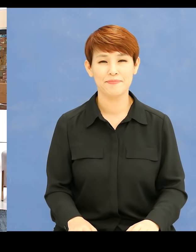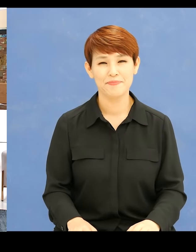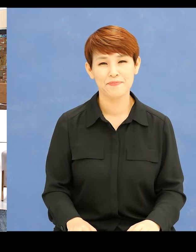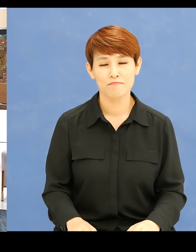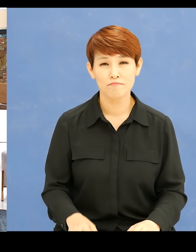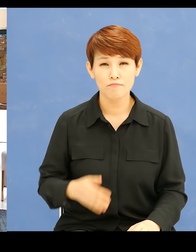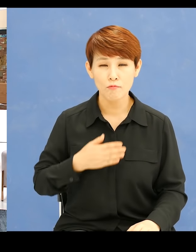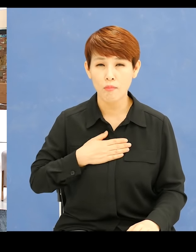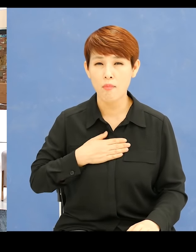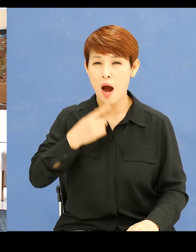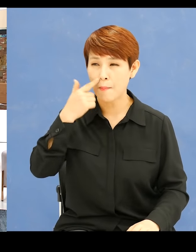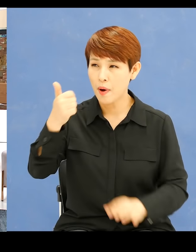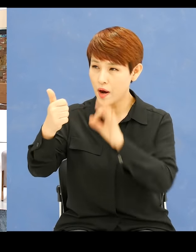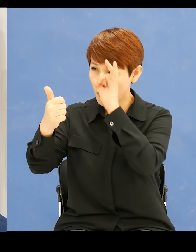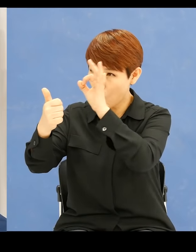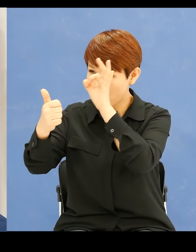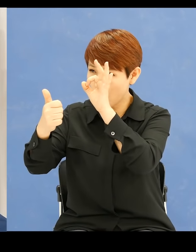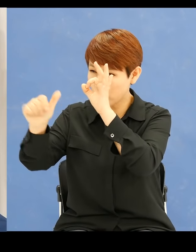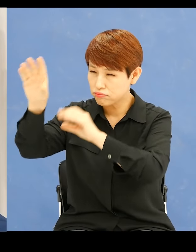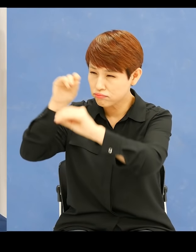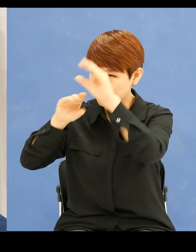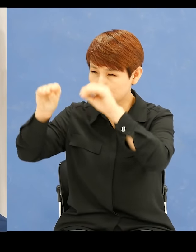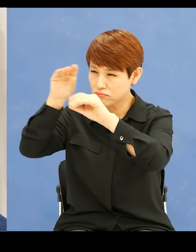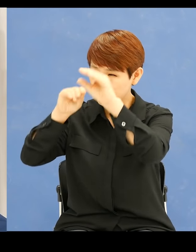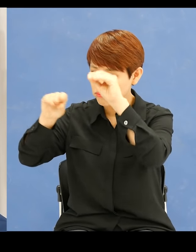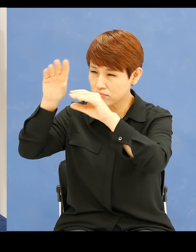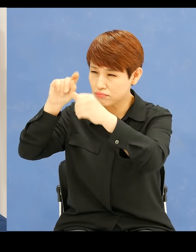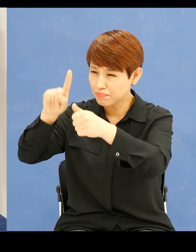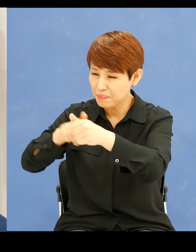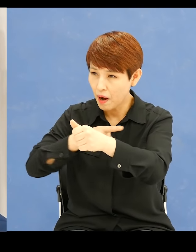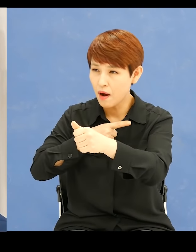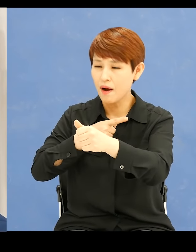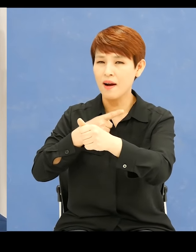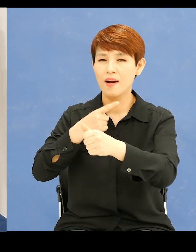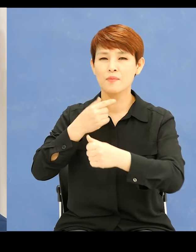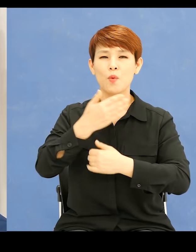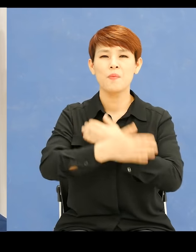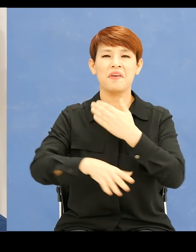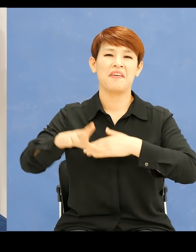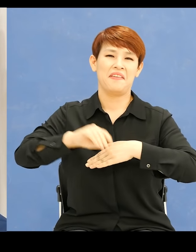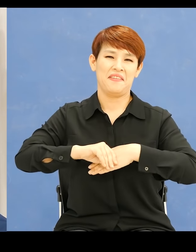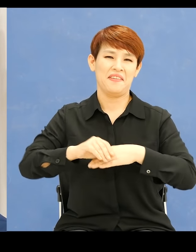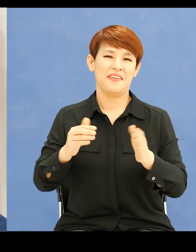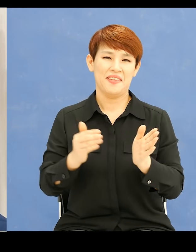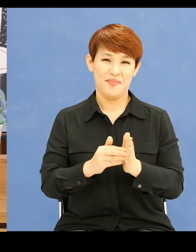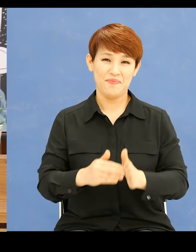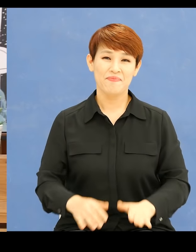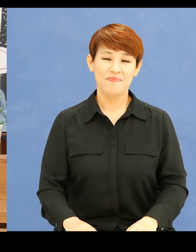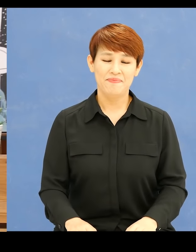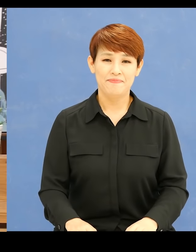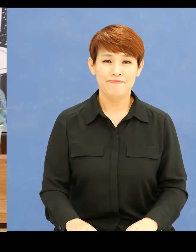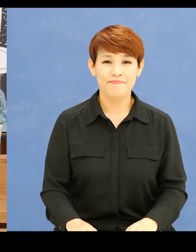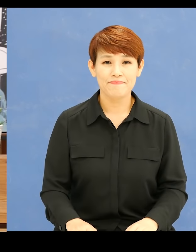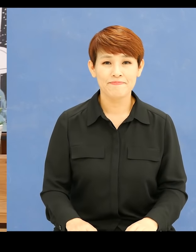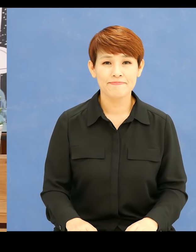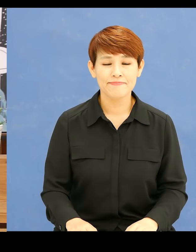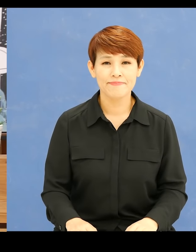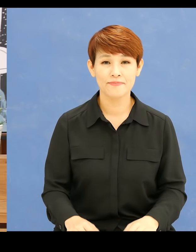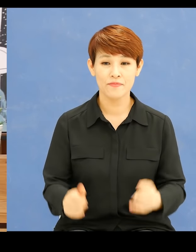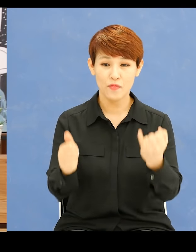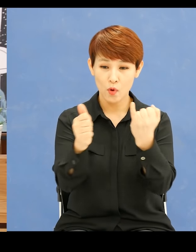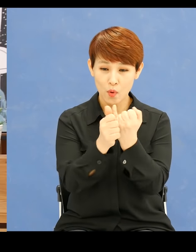분이에요. 예, 그때는 그게 배우는지 몰랐는데 예. 잘하고 아버지 나이가 되다 보니까 그럼요. 제 몸에 그게 다 있더라고요. 배어 있죠. 맞습니다. 그 후에